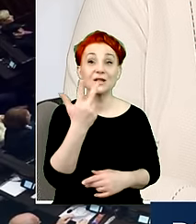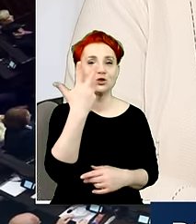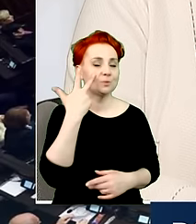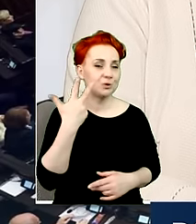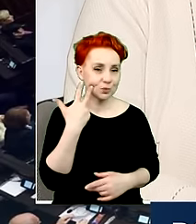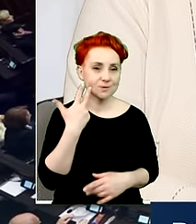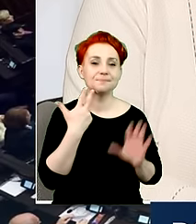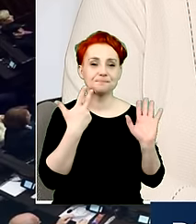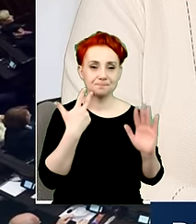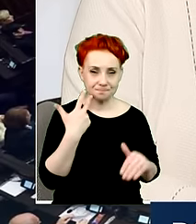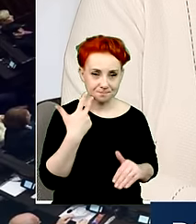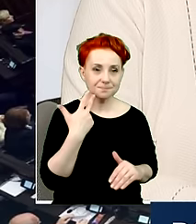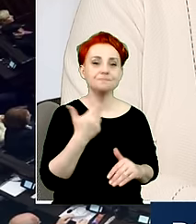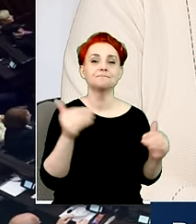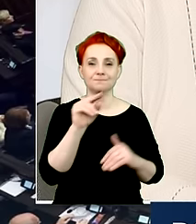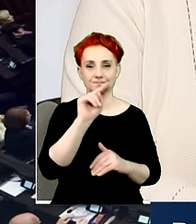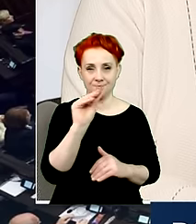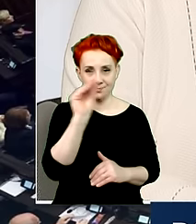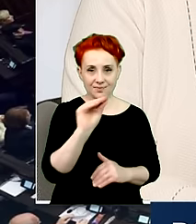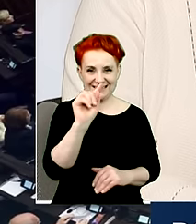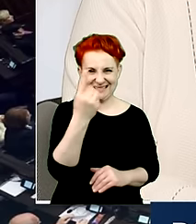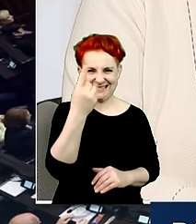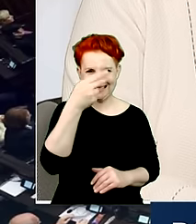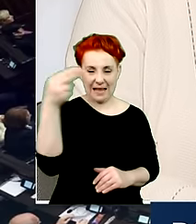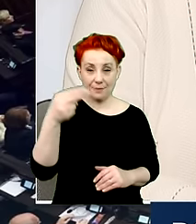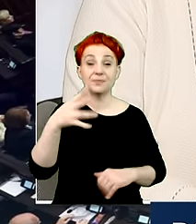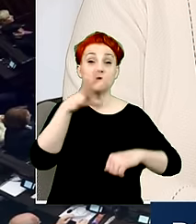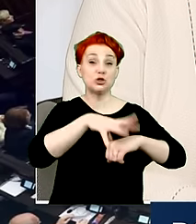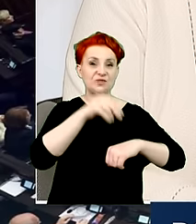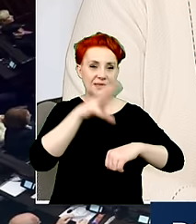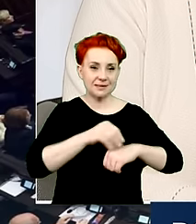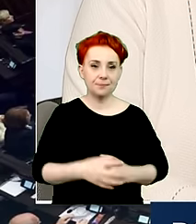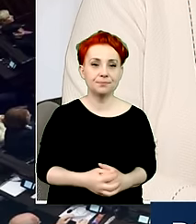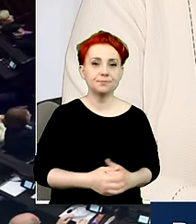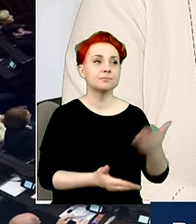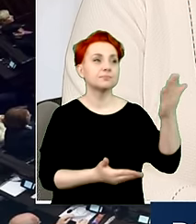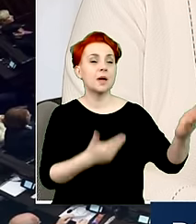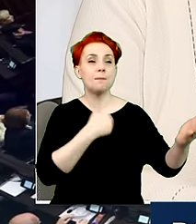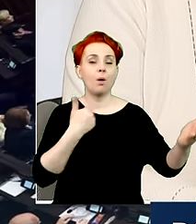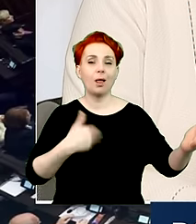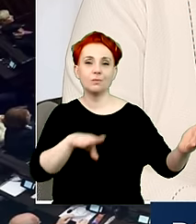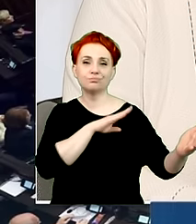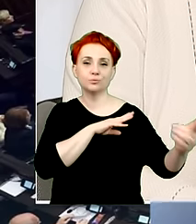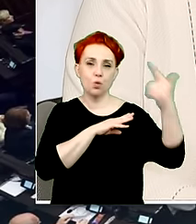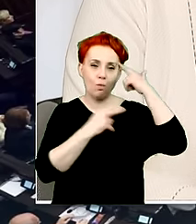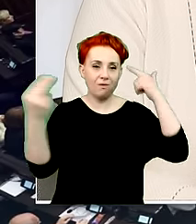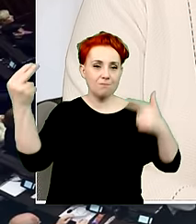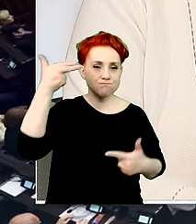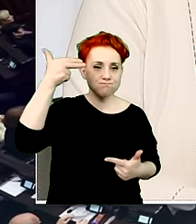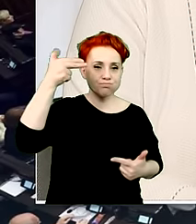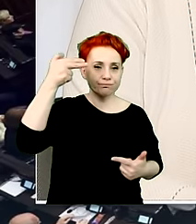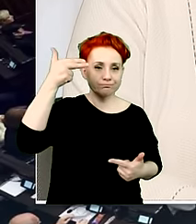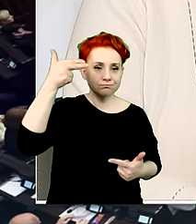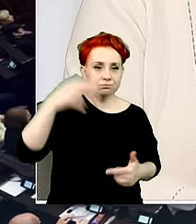3 minuty jeszcze możemy jeden wątek na szybko omówić. To jest Szwecja. Polak zginął. Strzał w głowę przez